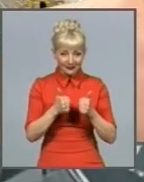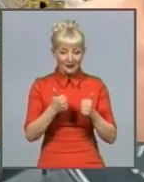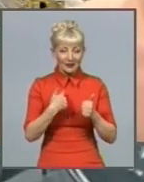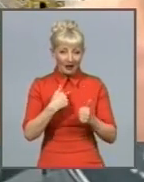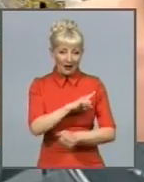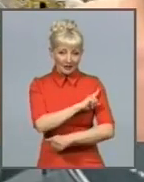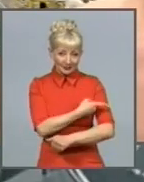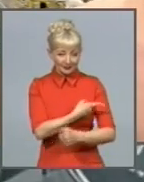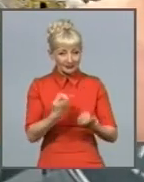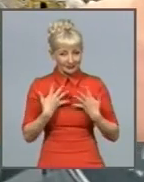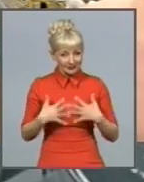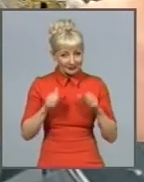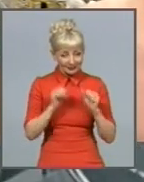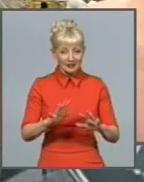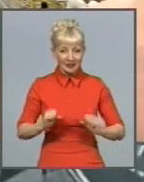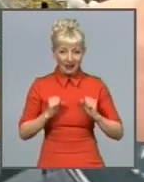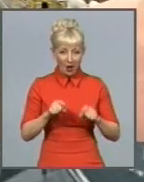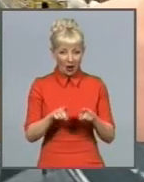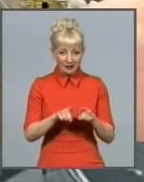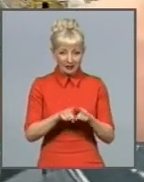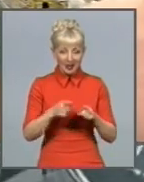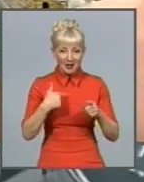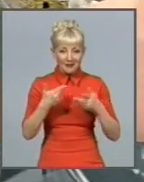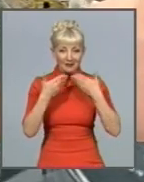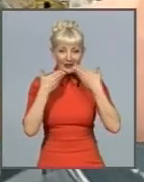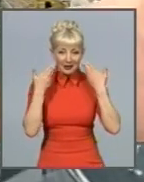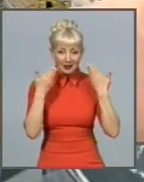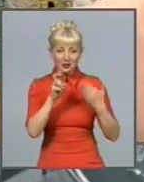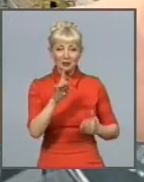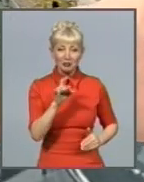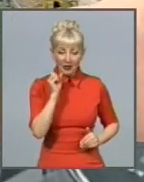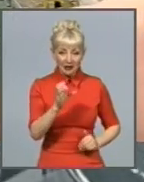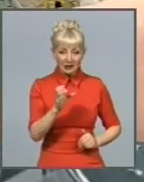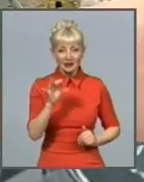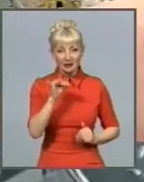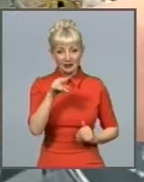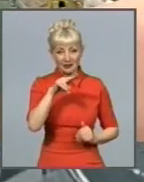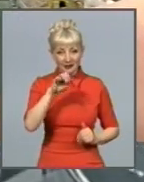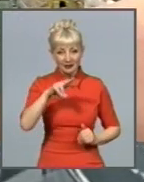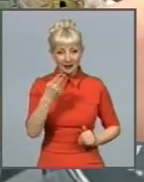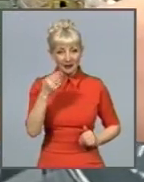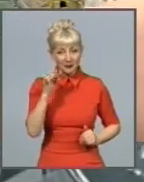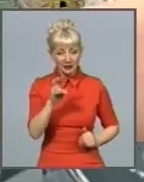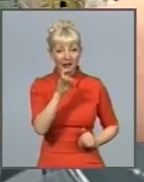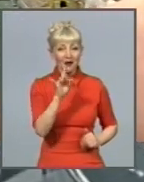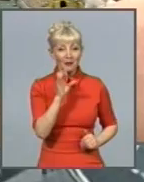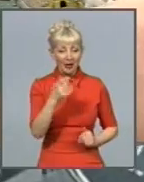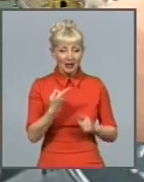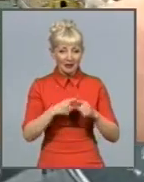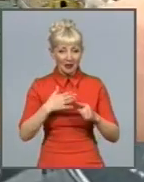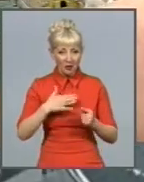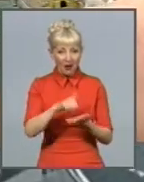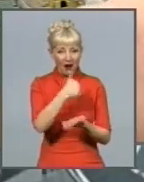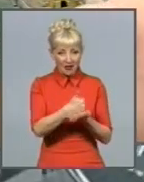мне легче плыть брас и дельфин. Брас, потому что это мой основной стиль. А дельфин